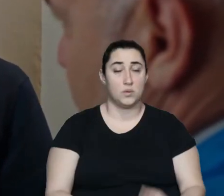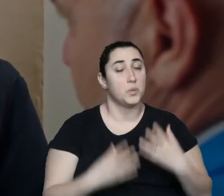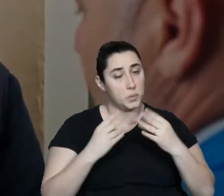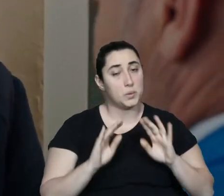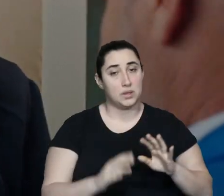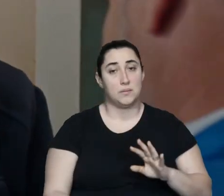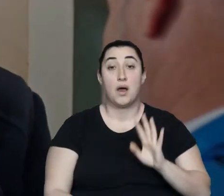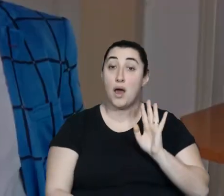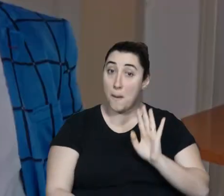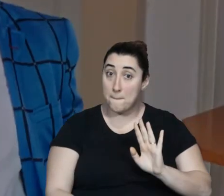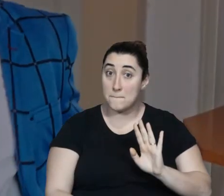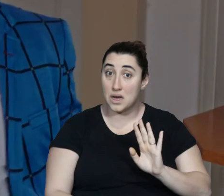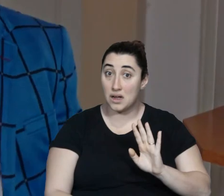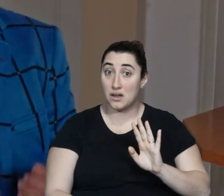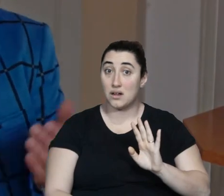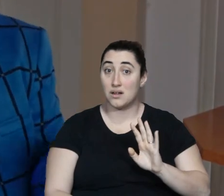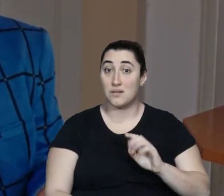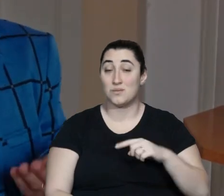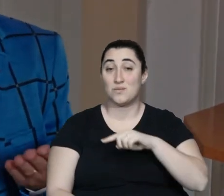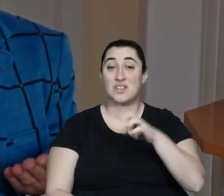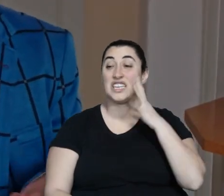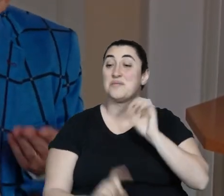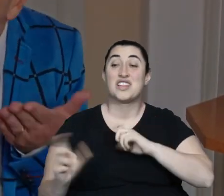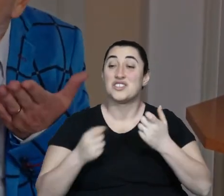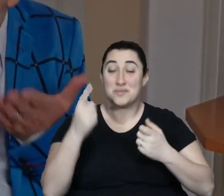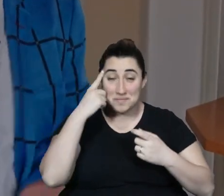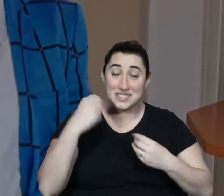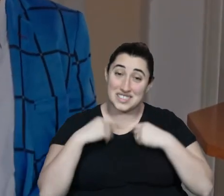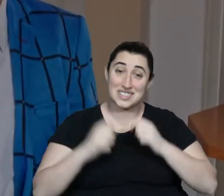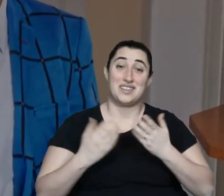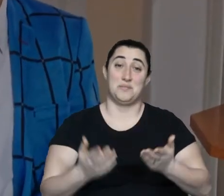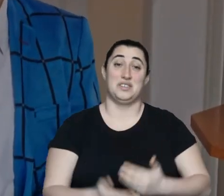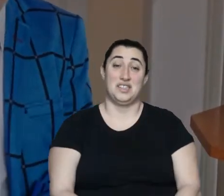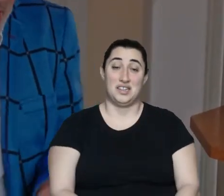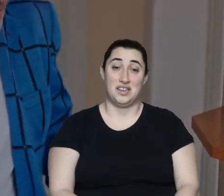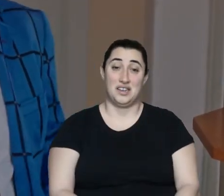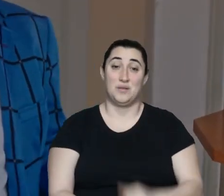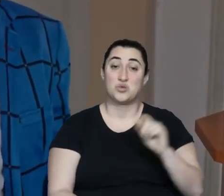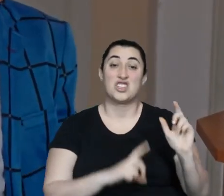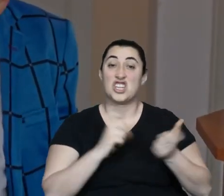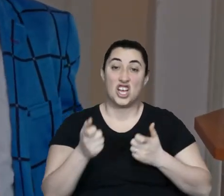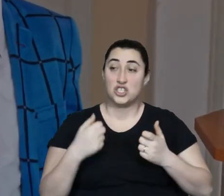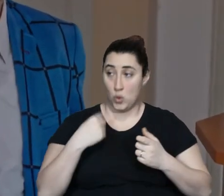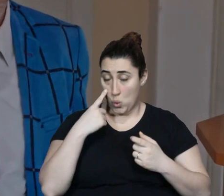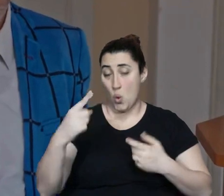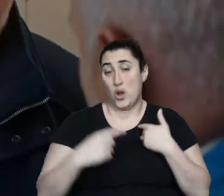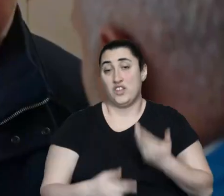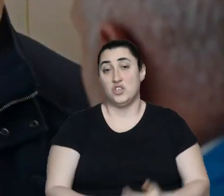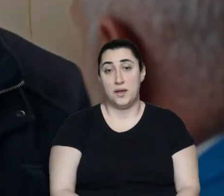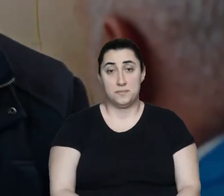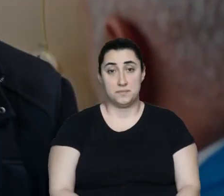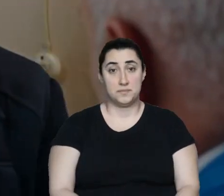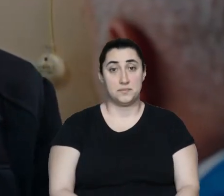Olur. Ama ya şuraya kimin taşınacağını bana bir söyle ya. Ya buraya taşındığında zaten ben görmeyeceğim bunu.